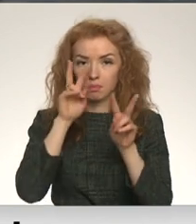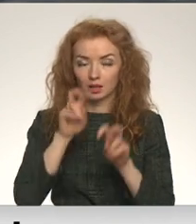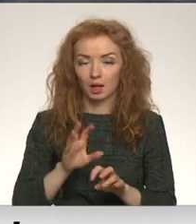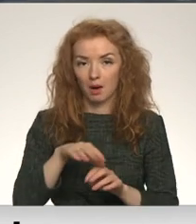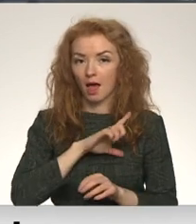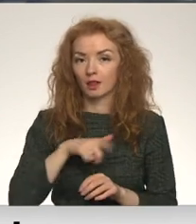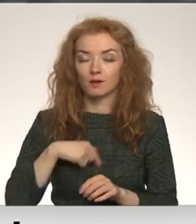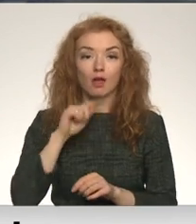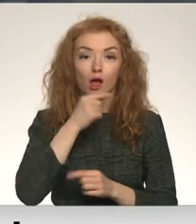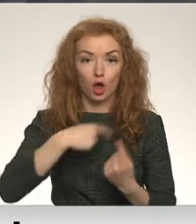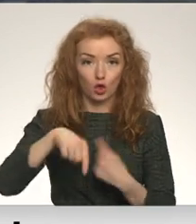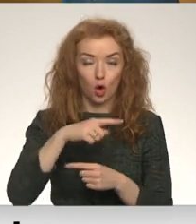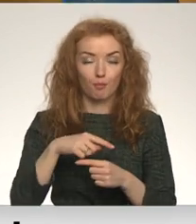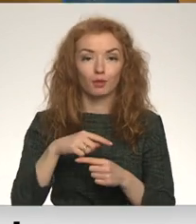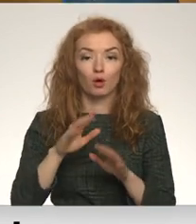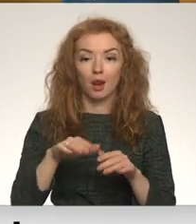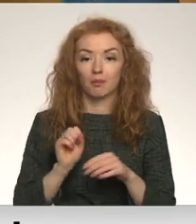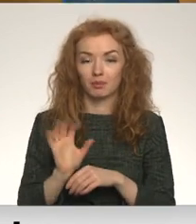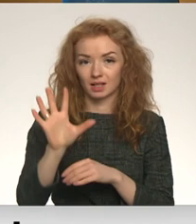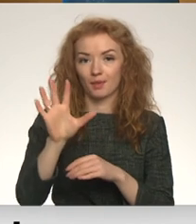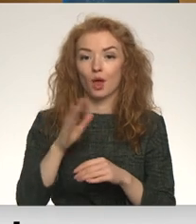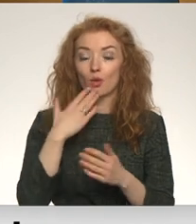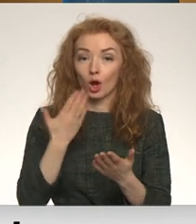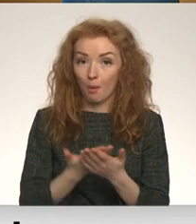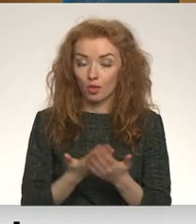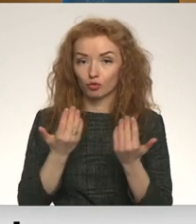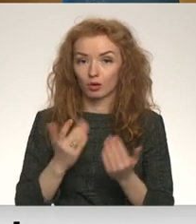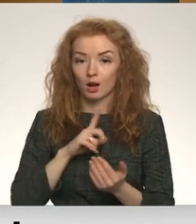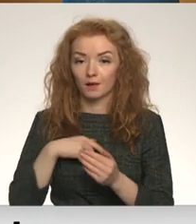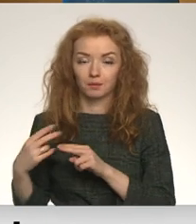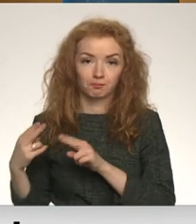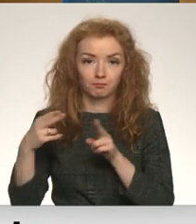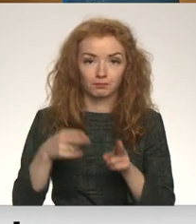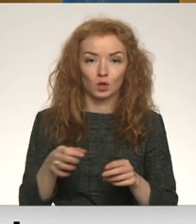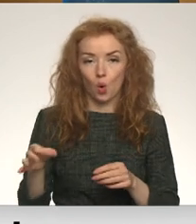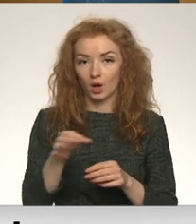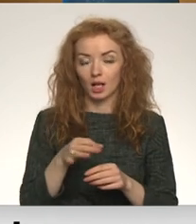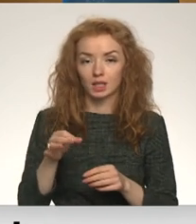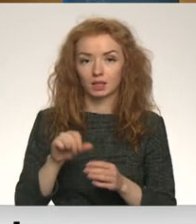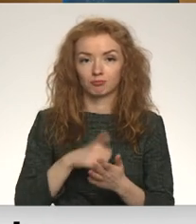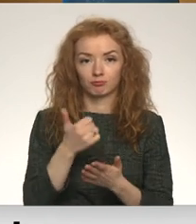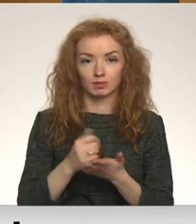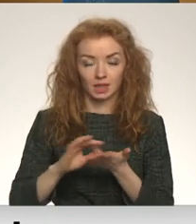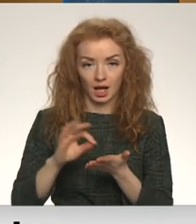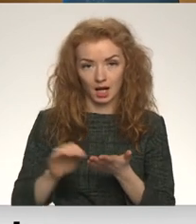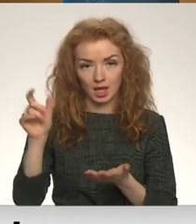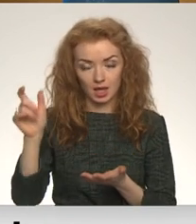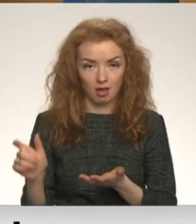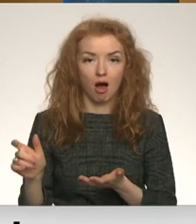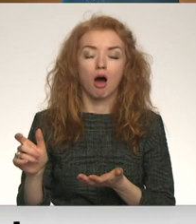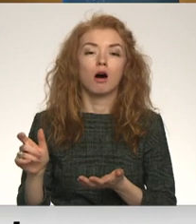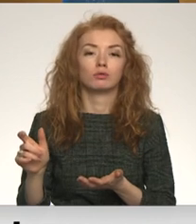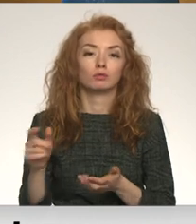Latvijas ekonomiku. Lai prezentētu rekomendāciju, šodien Latvijā bija ieradies organizācijas ģenerālsekretārs Matijas